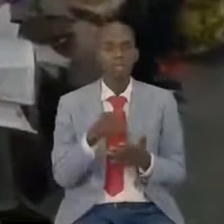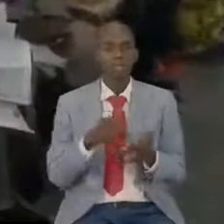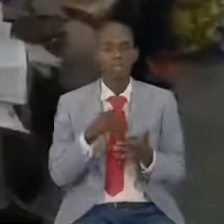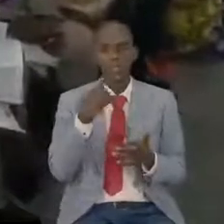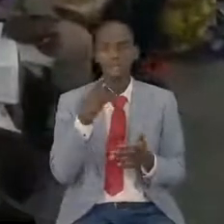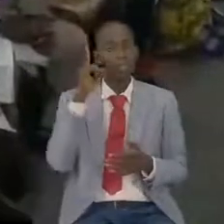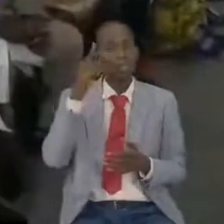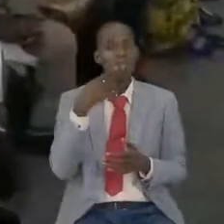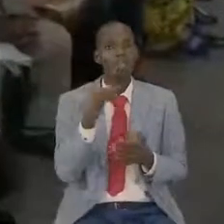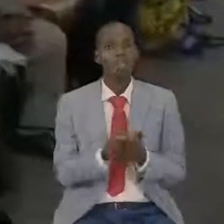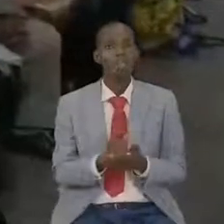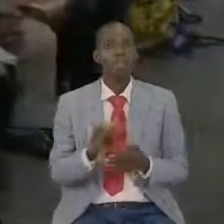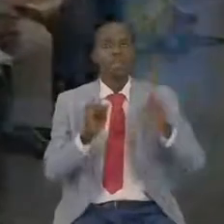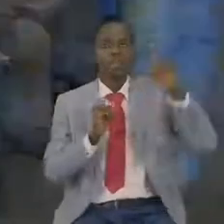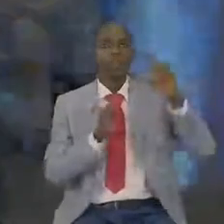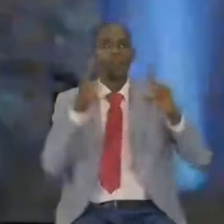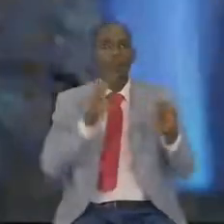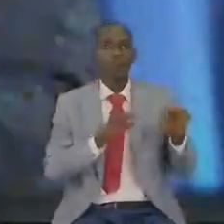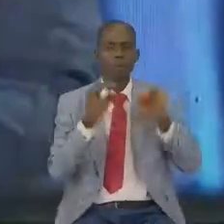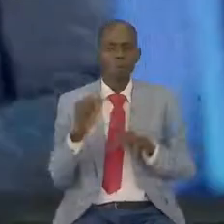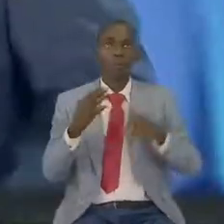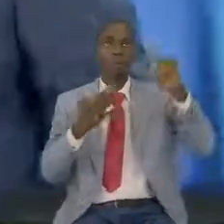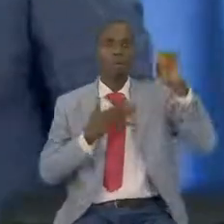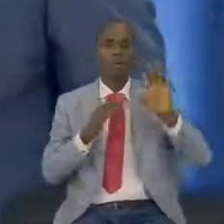Il dit, et je mettrai ma crainte dans leur